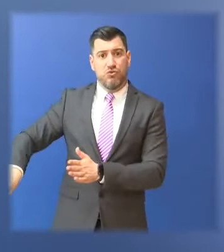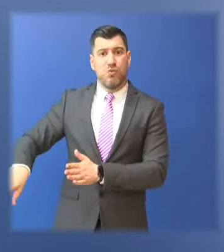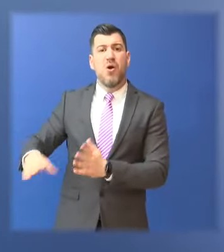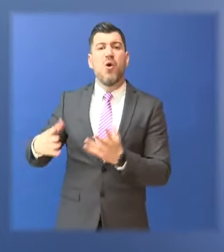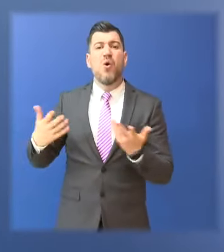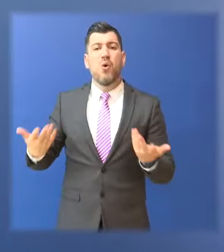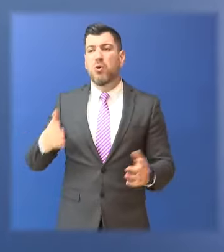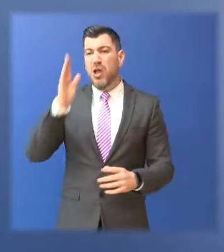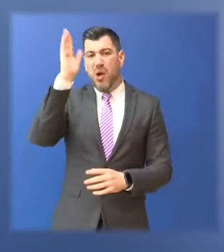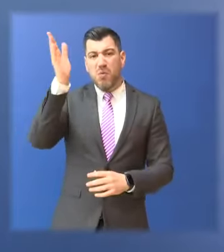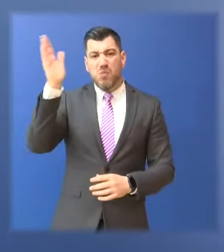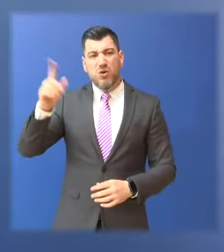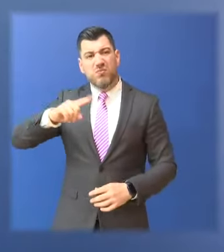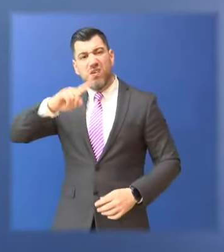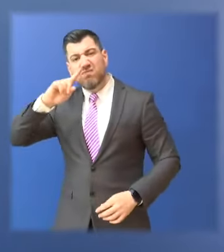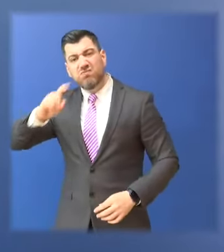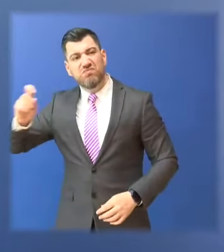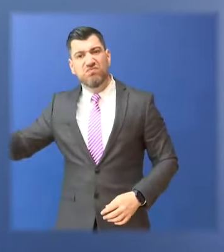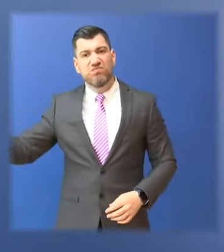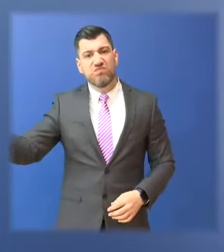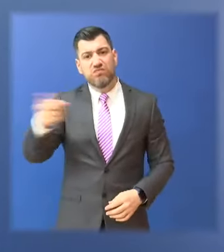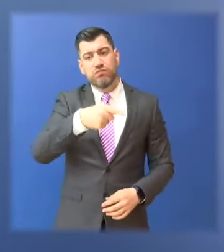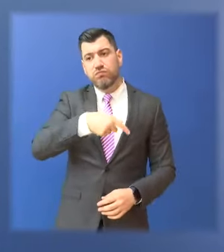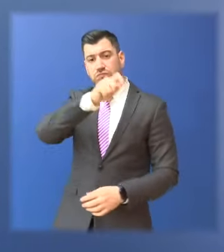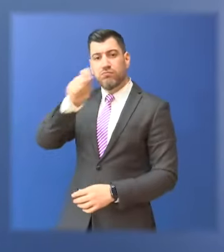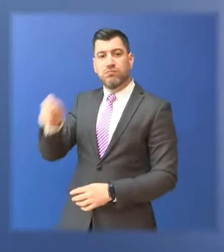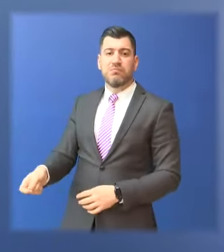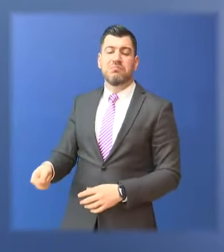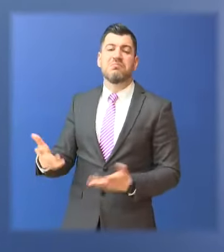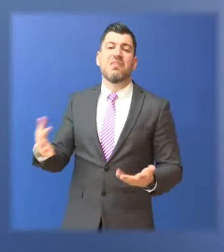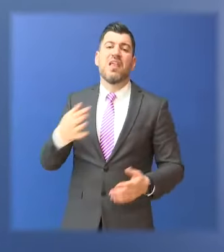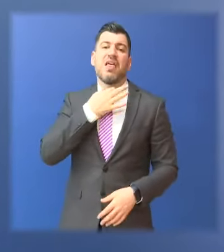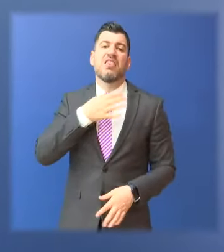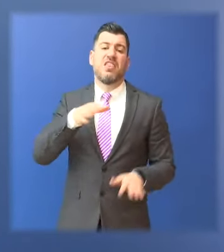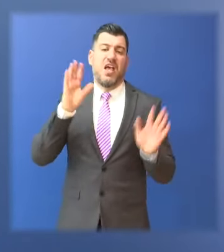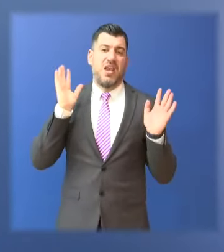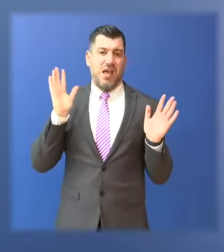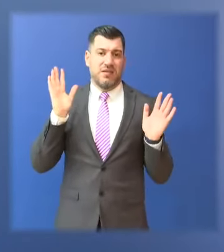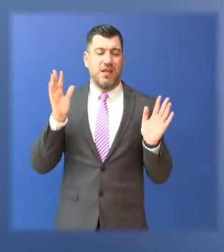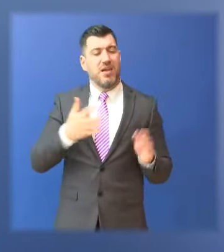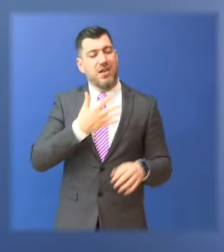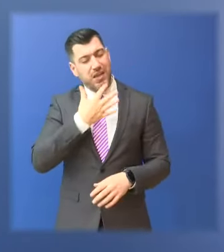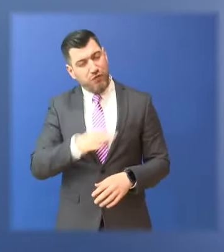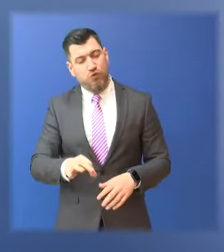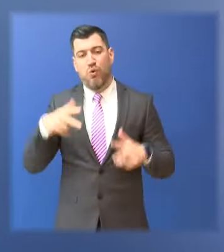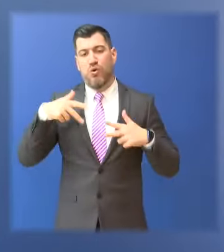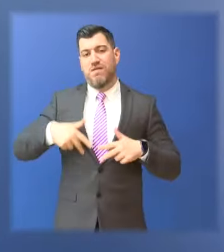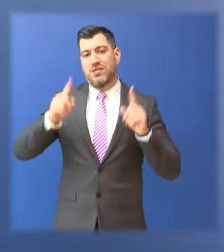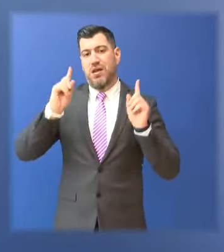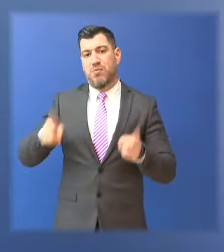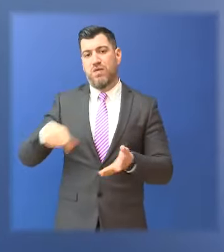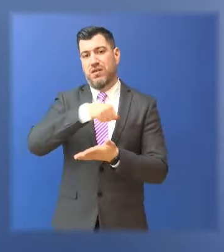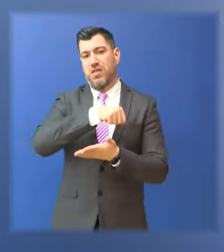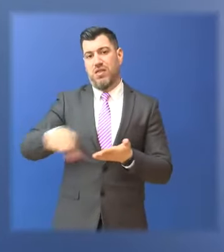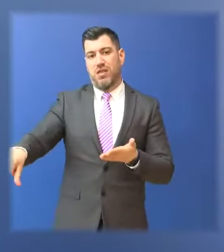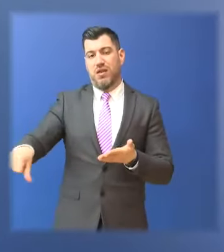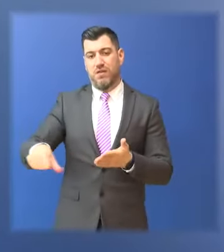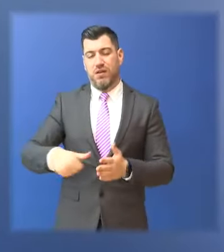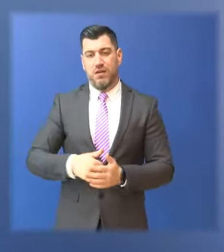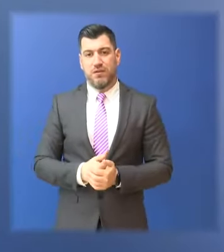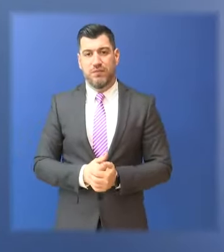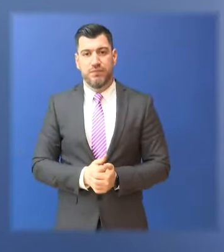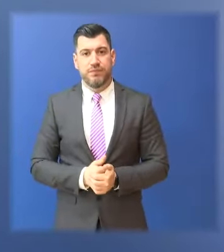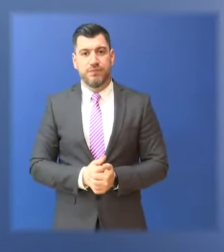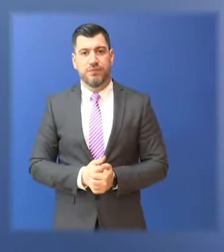νομίζω ότι είναι μια κίνηση που δείχνει, σηματοδοτεί μια επόμενη εποχή, στην οποία πρέπει να τηρούμε τις